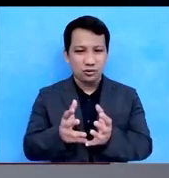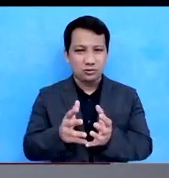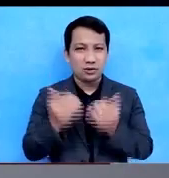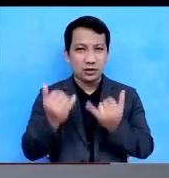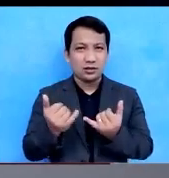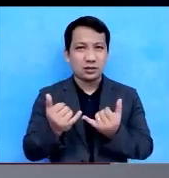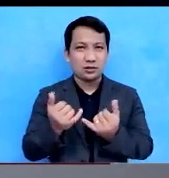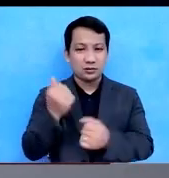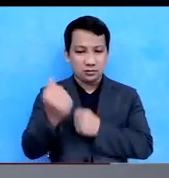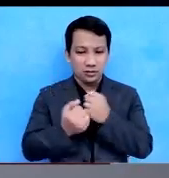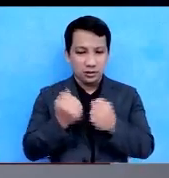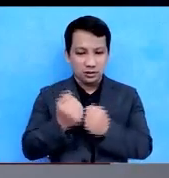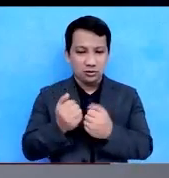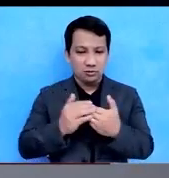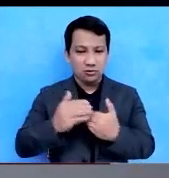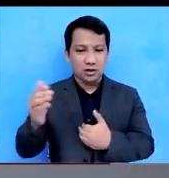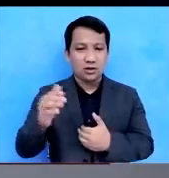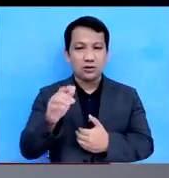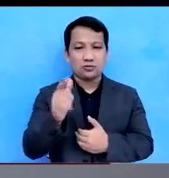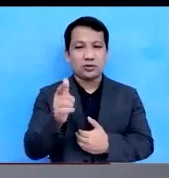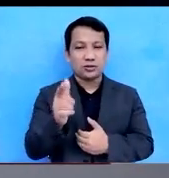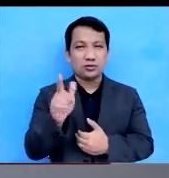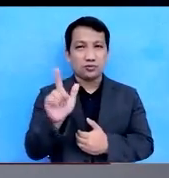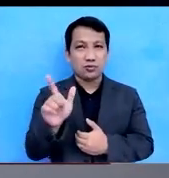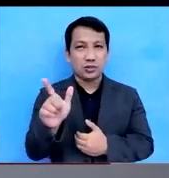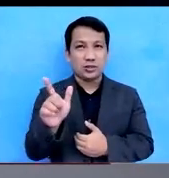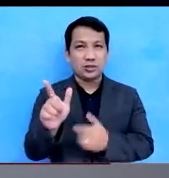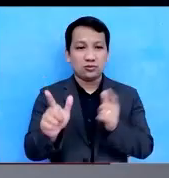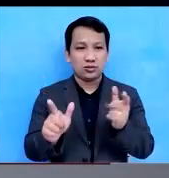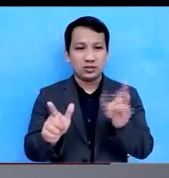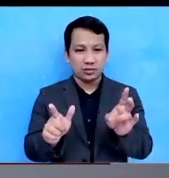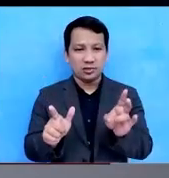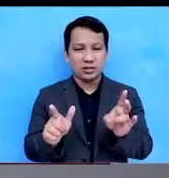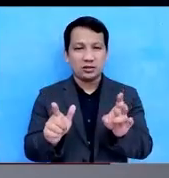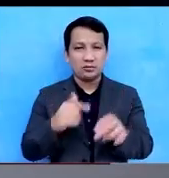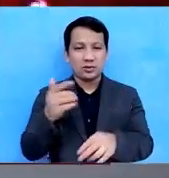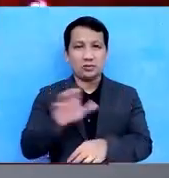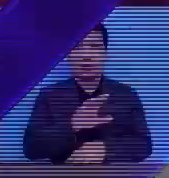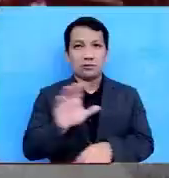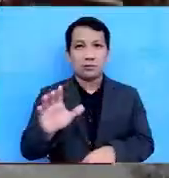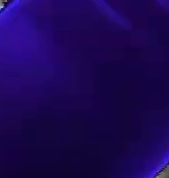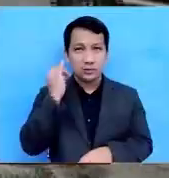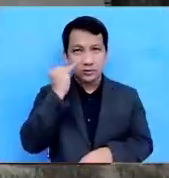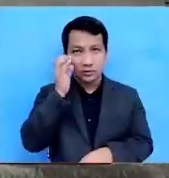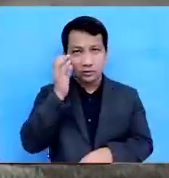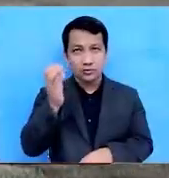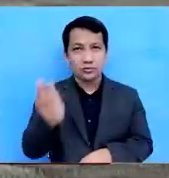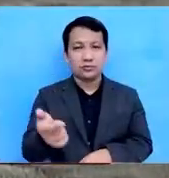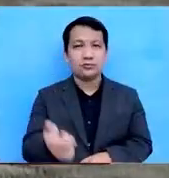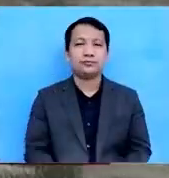taon hanggang 2027. Nasa frontline ng balitang yan si JC Cosico.